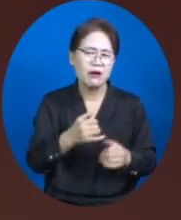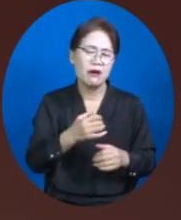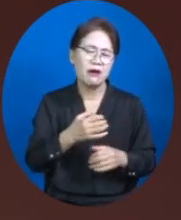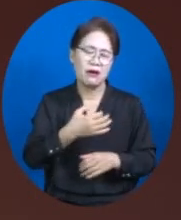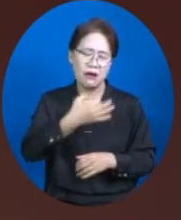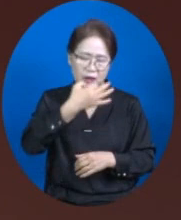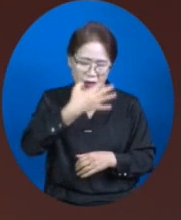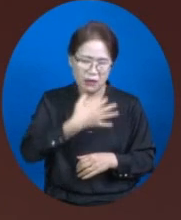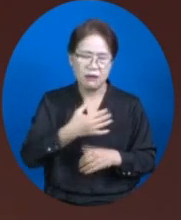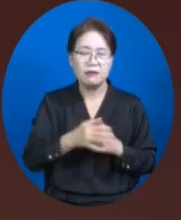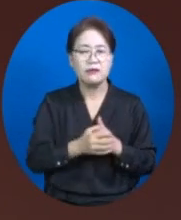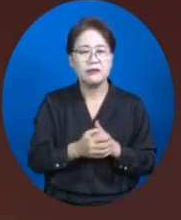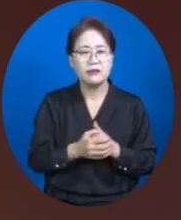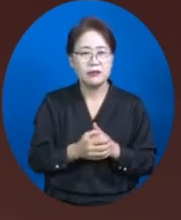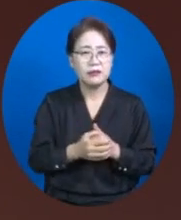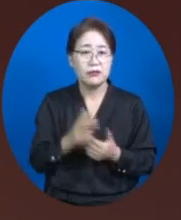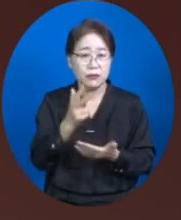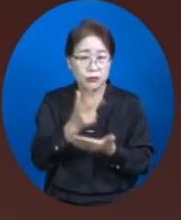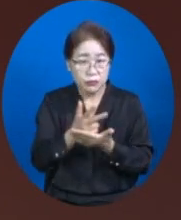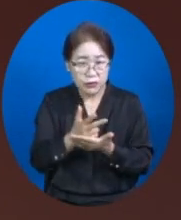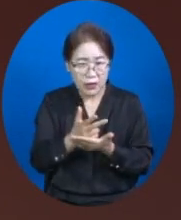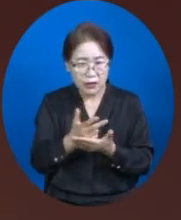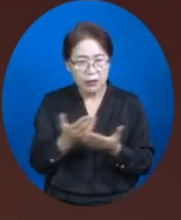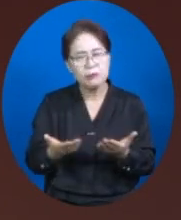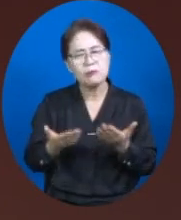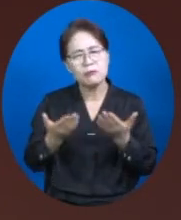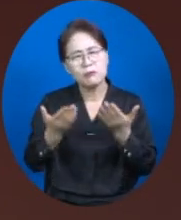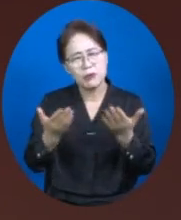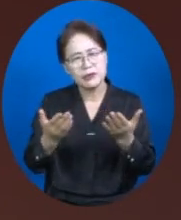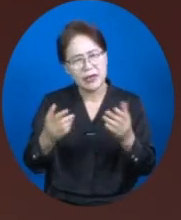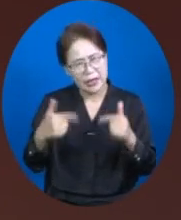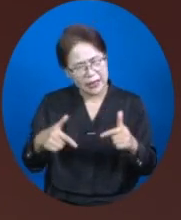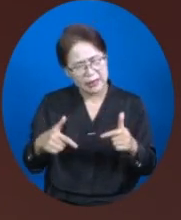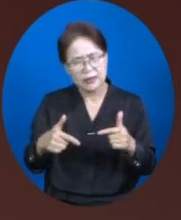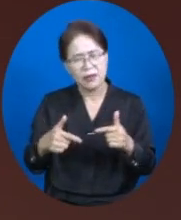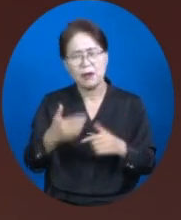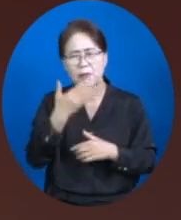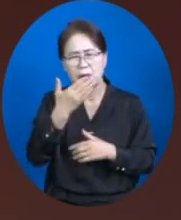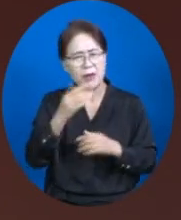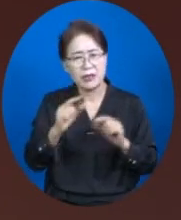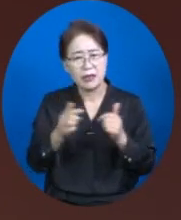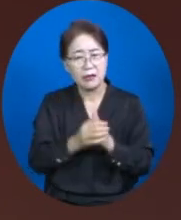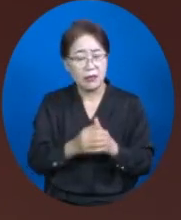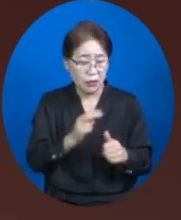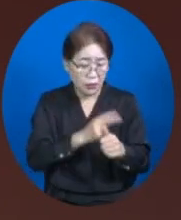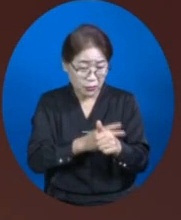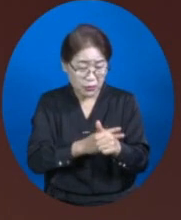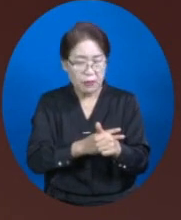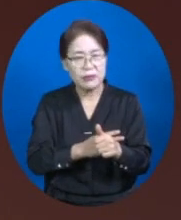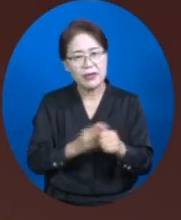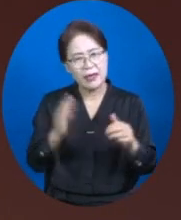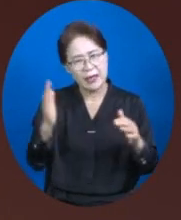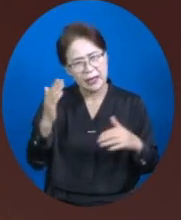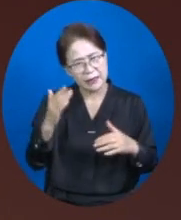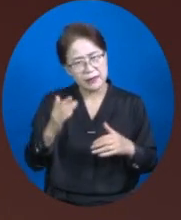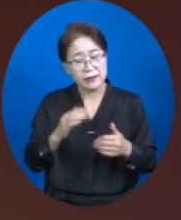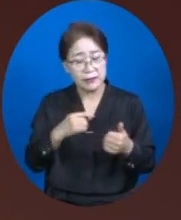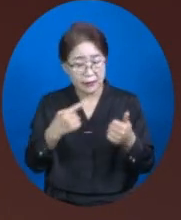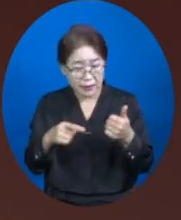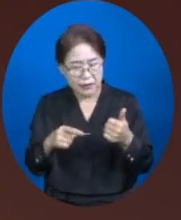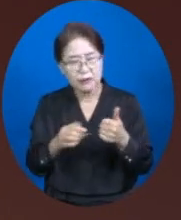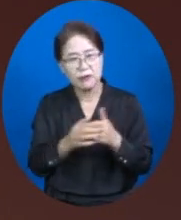주차위원으로 생길 수 있는 것 항상 섬길 수 있는게 아니에요 내가 교사로서 우리 아이들을 섬기는 것